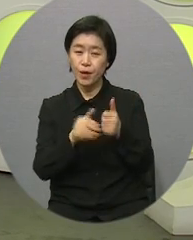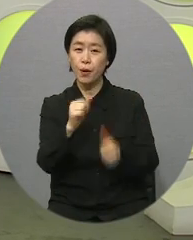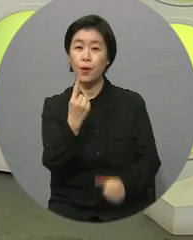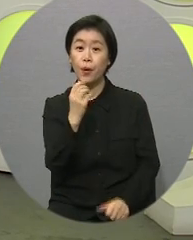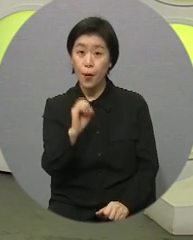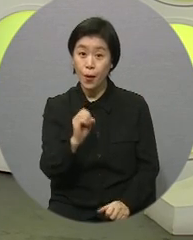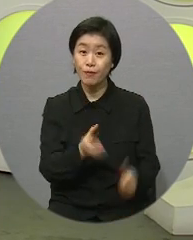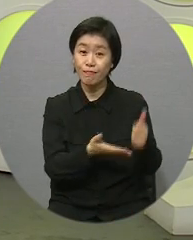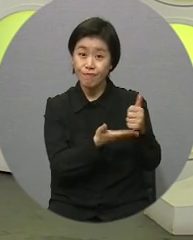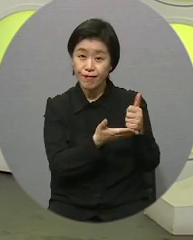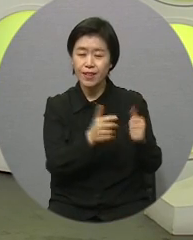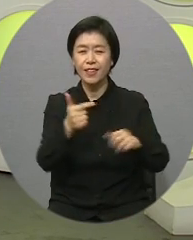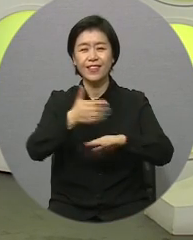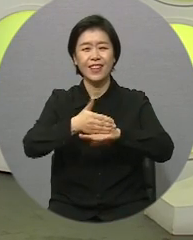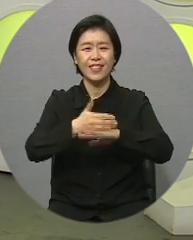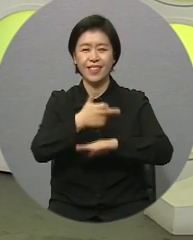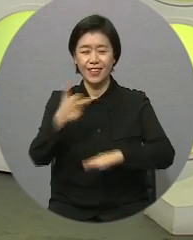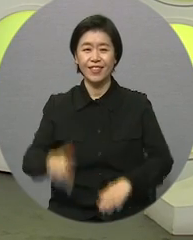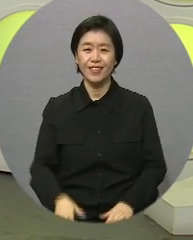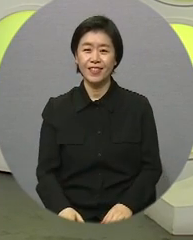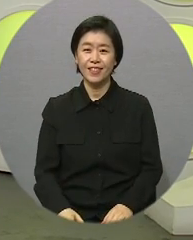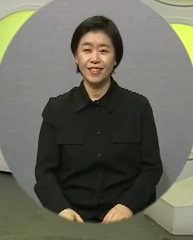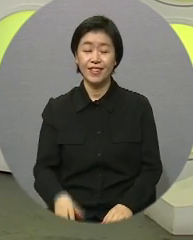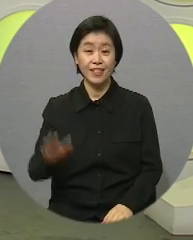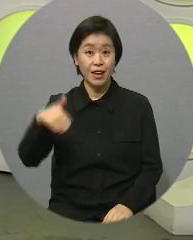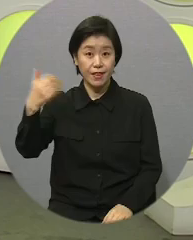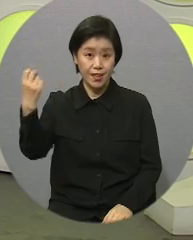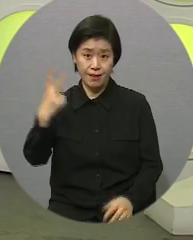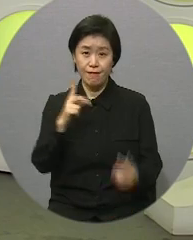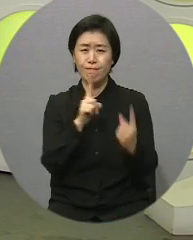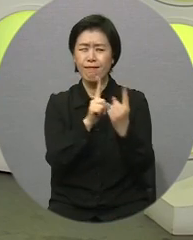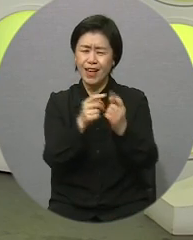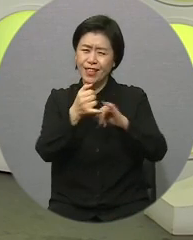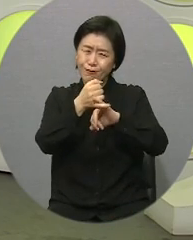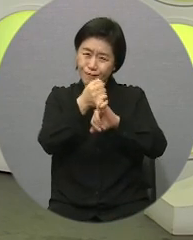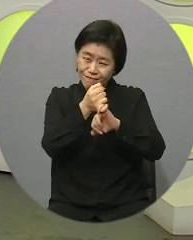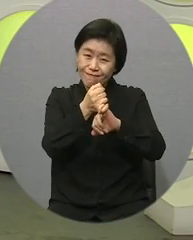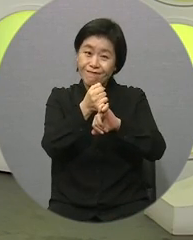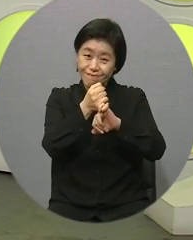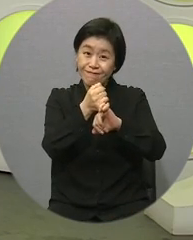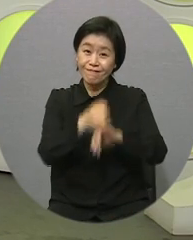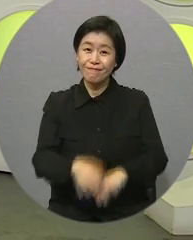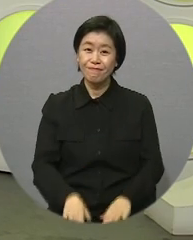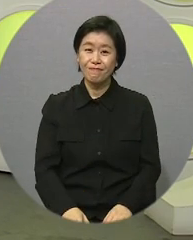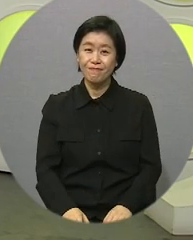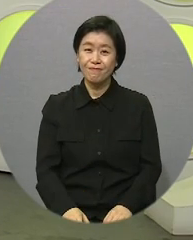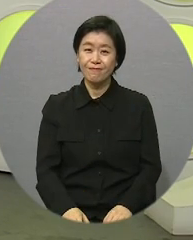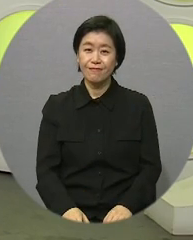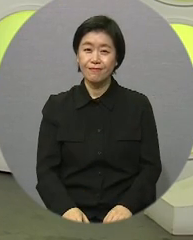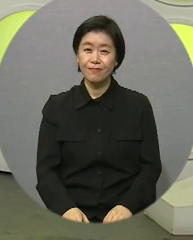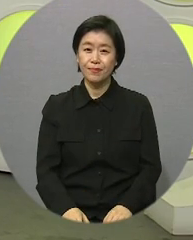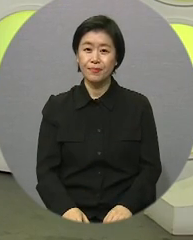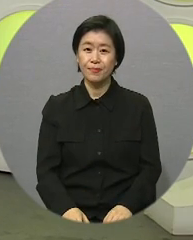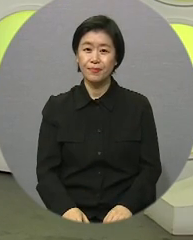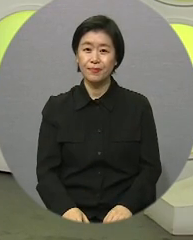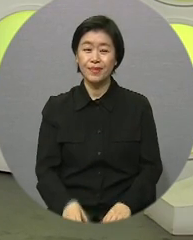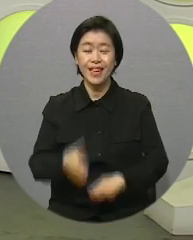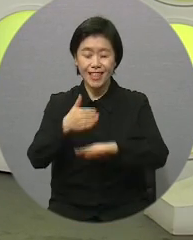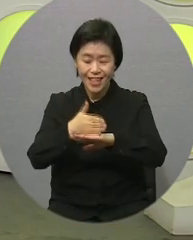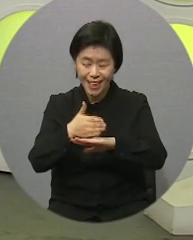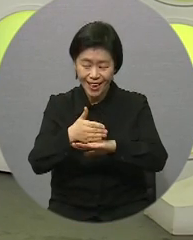홍수안 씨께 너무너무 감사드리고요 우리 또 다음에 한번 또 기회가 되면 모셔서 해보도록 하겠습니다 자